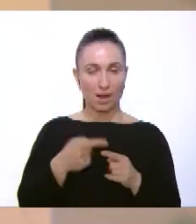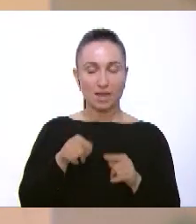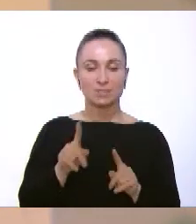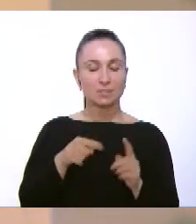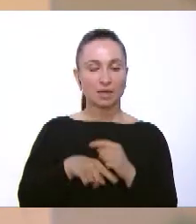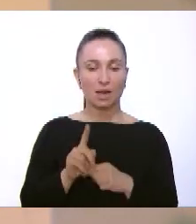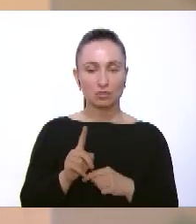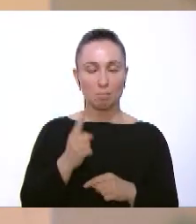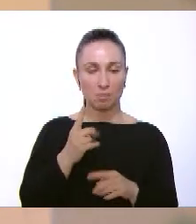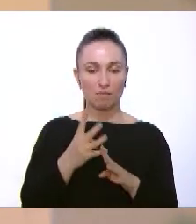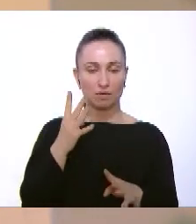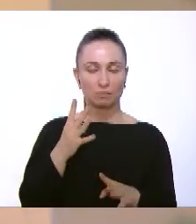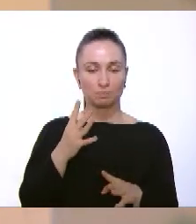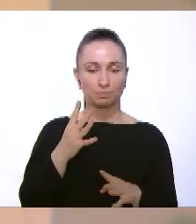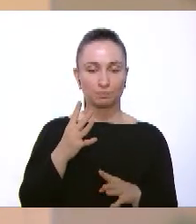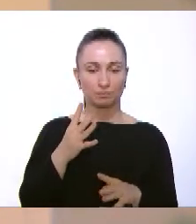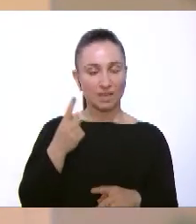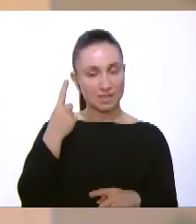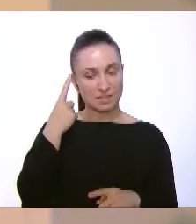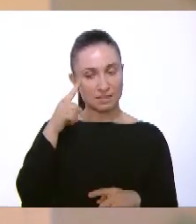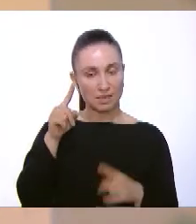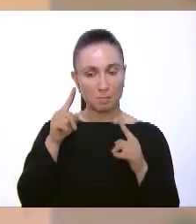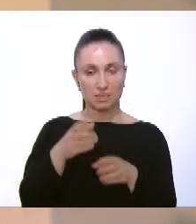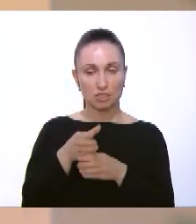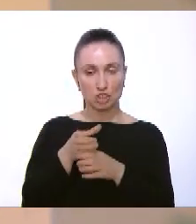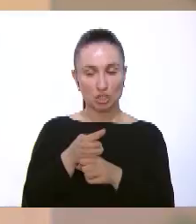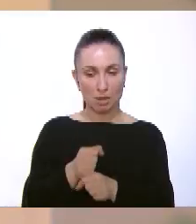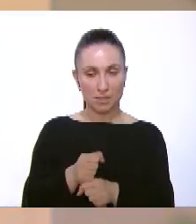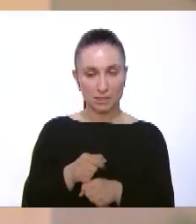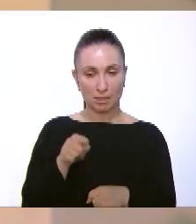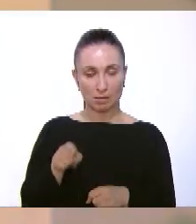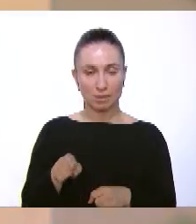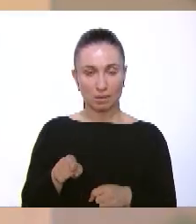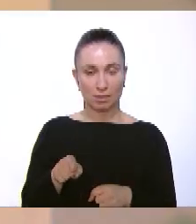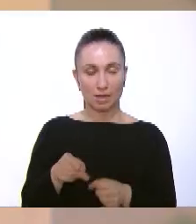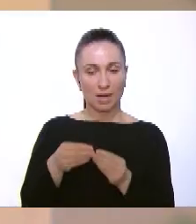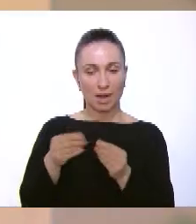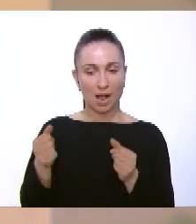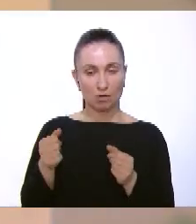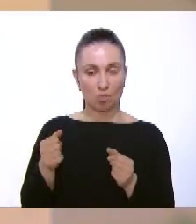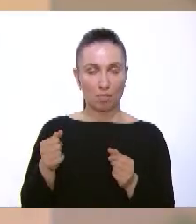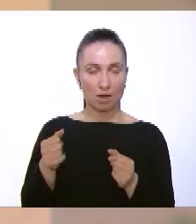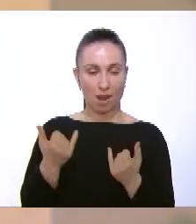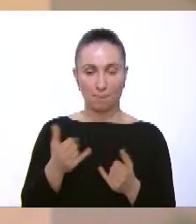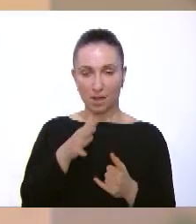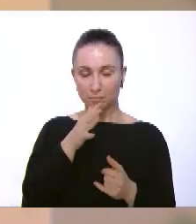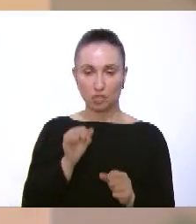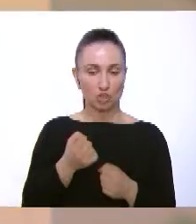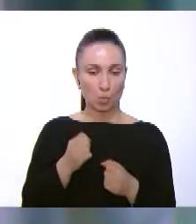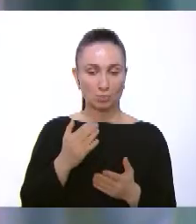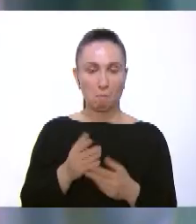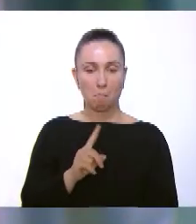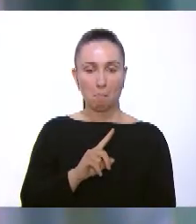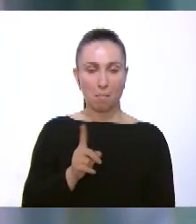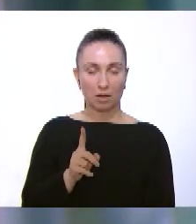რას ნიშნავს პირველ რიგში? ეს ნიშნავს სტიგმის შემცირებას და მინიმიზაციას. მისი გაქრობა ბუნებრივია ამ ეტაპზე შეუძლებელია,